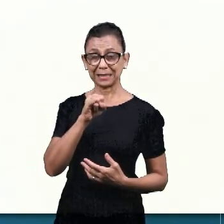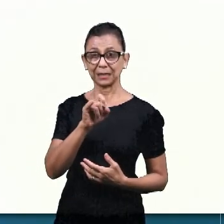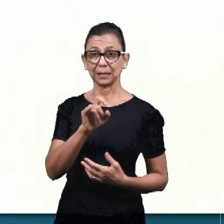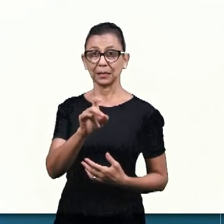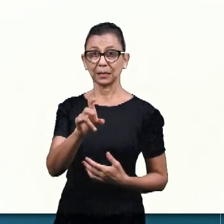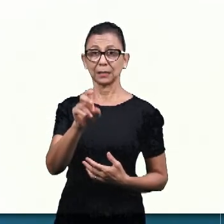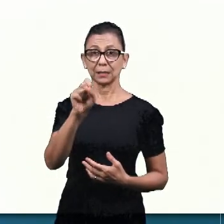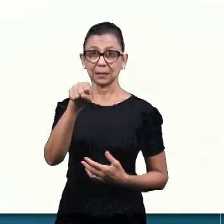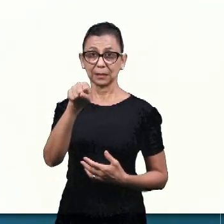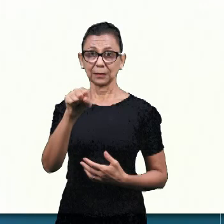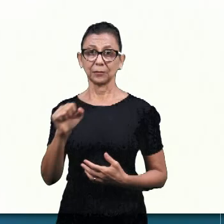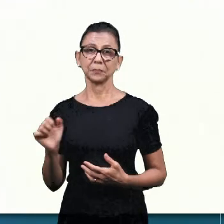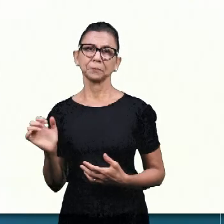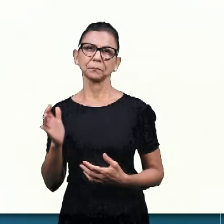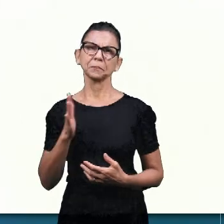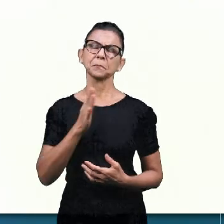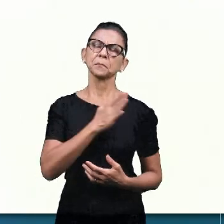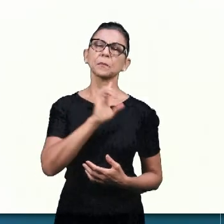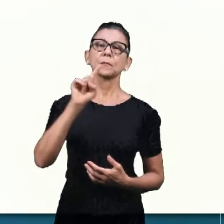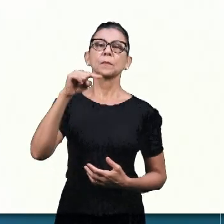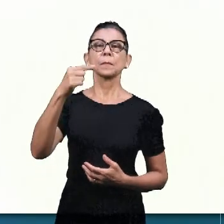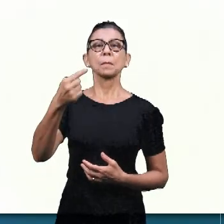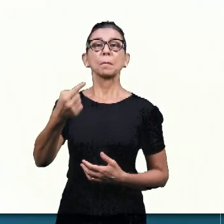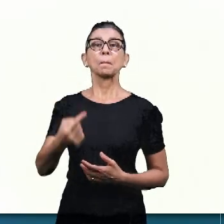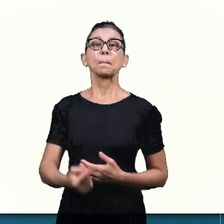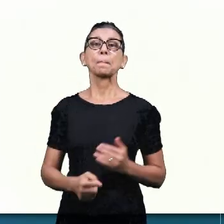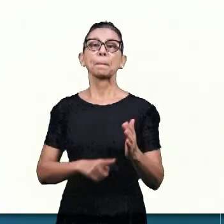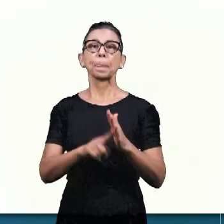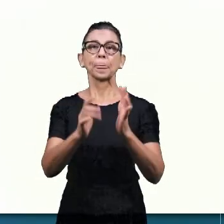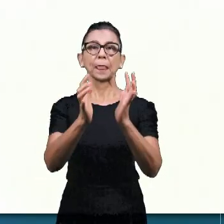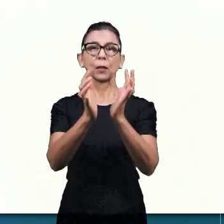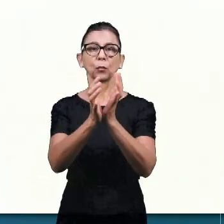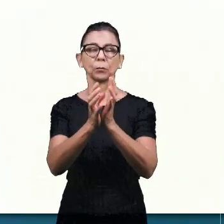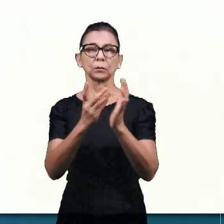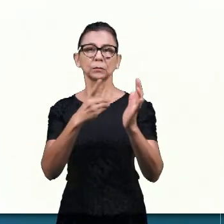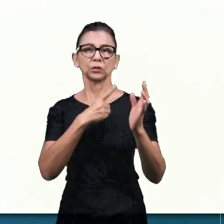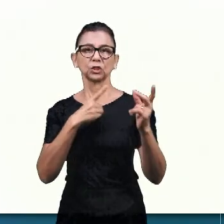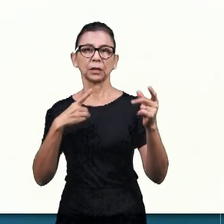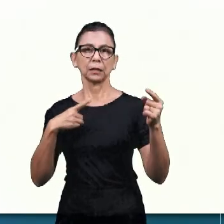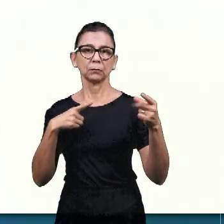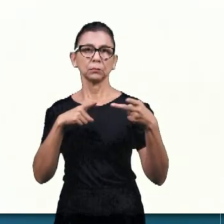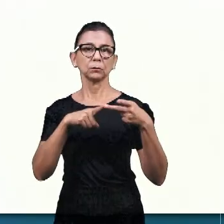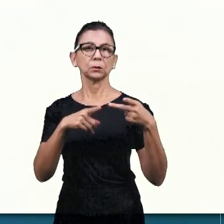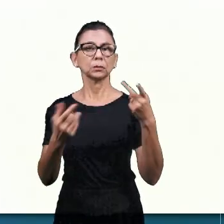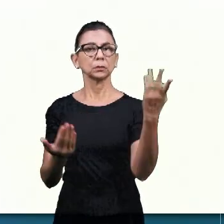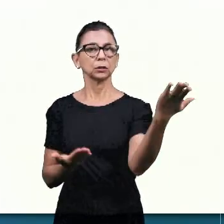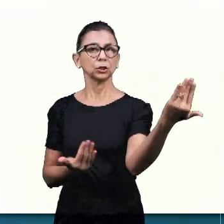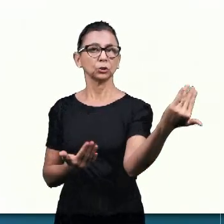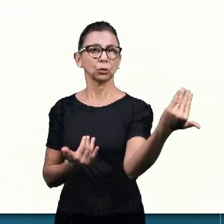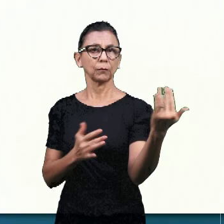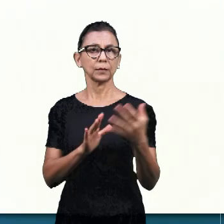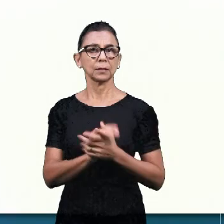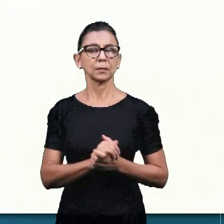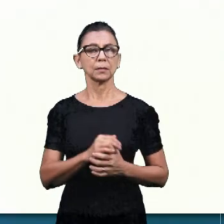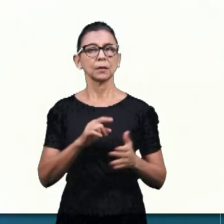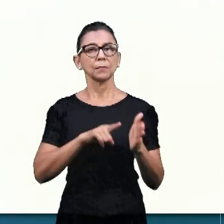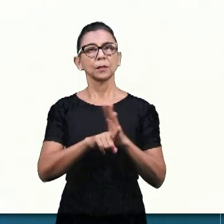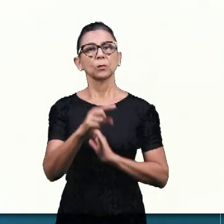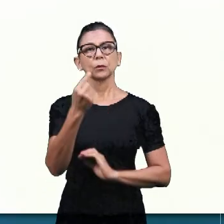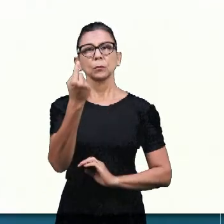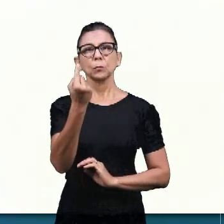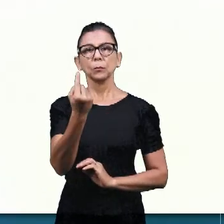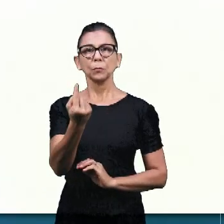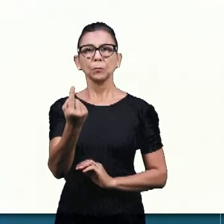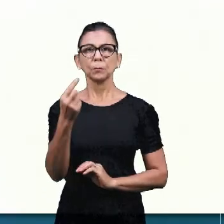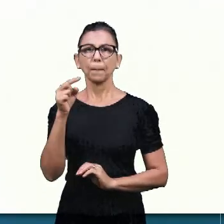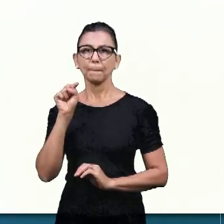La prochaine question, elle s'adresse aux diacres et jeunes. Cette question 1.5, elle